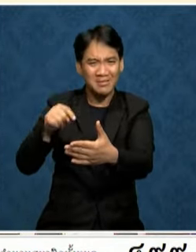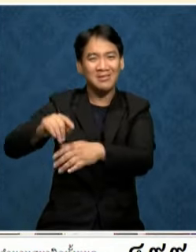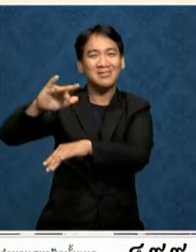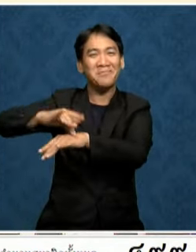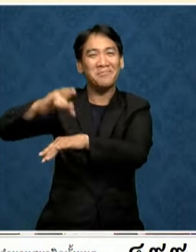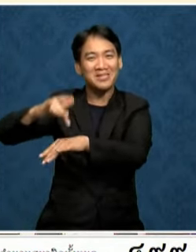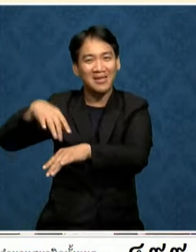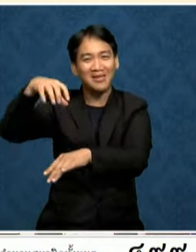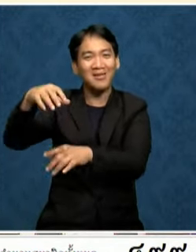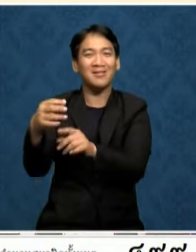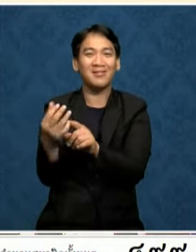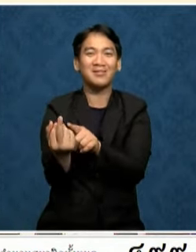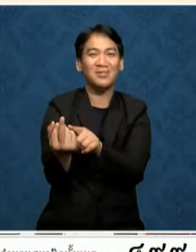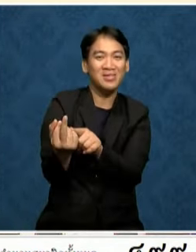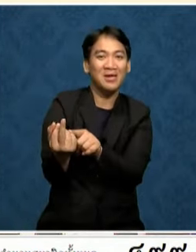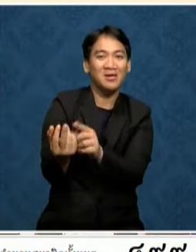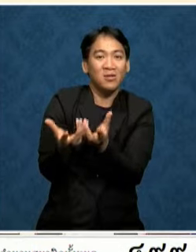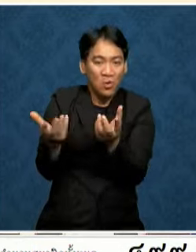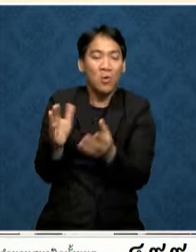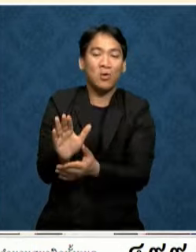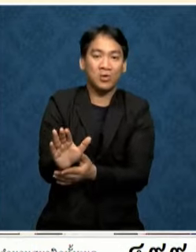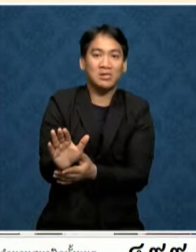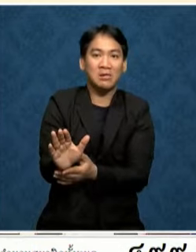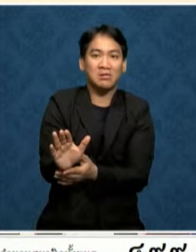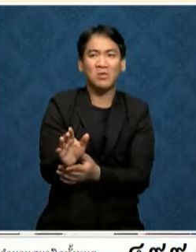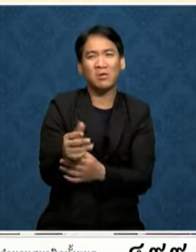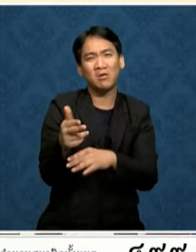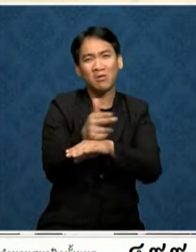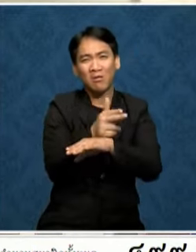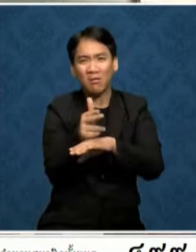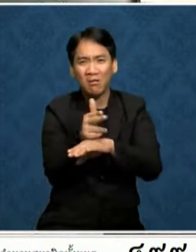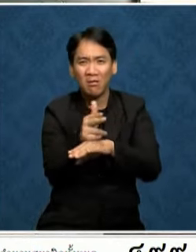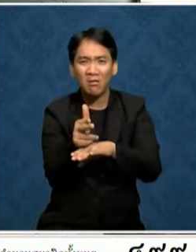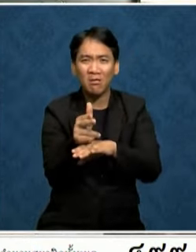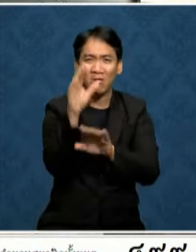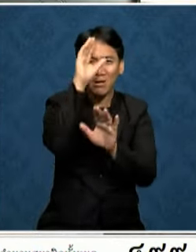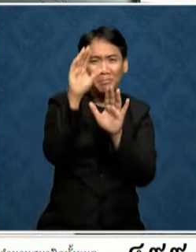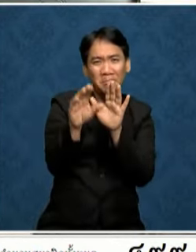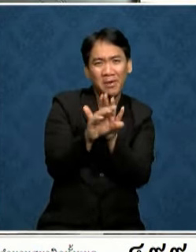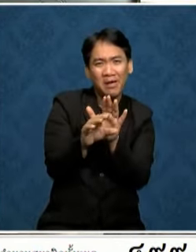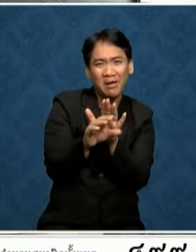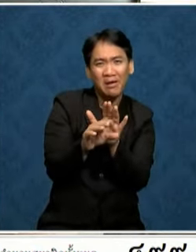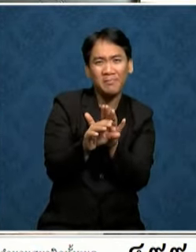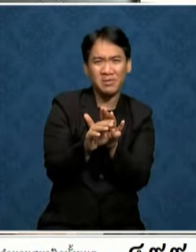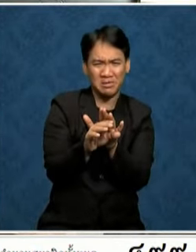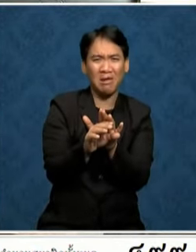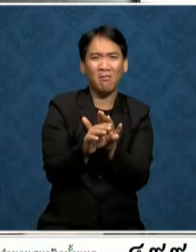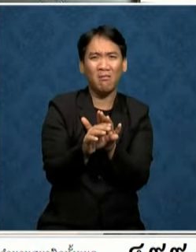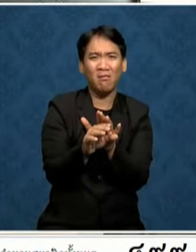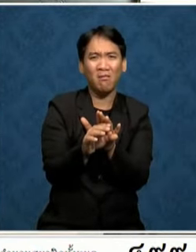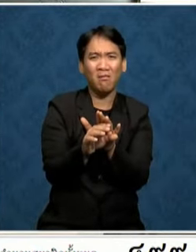ครับไอ้ตรงนั้นก็เป็นเรื่องศิลปะเรามองแต่สื่อลมกมันเคลื่อนไหวครับภาพยนตร์นะครับท่านประธาน